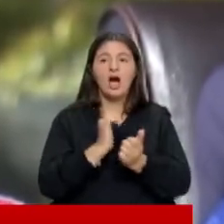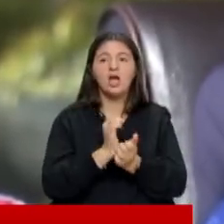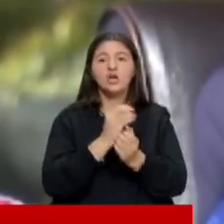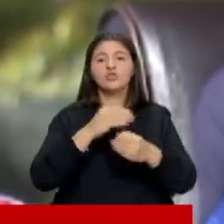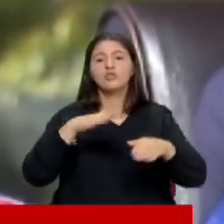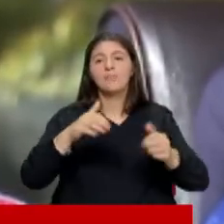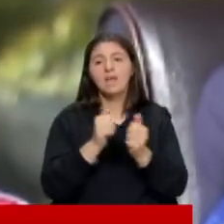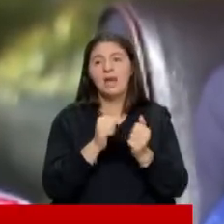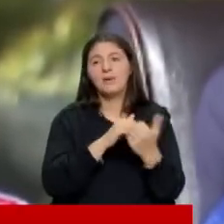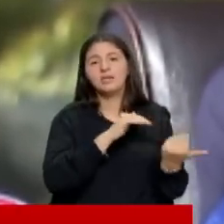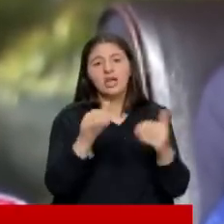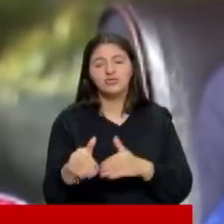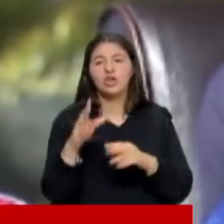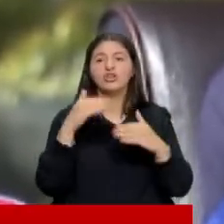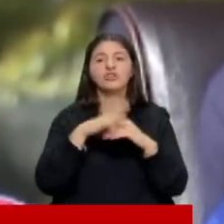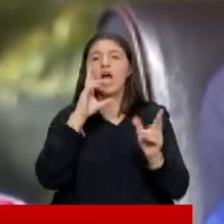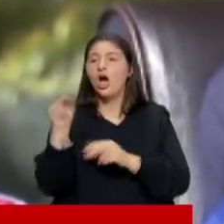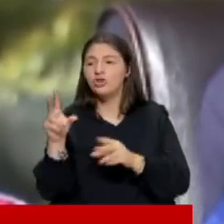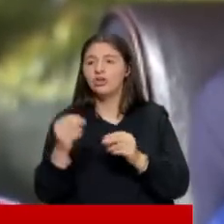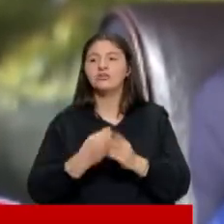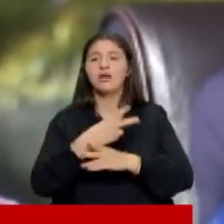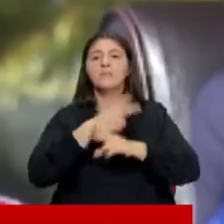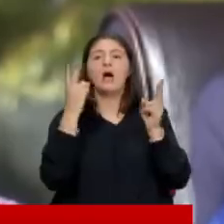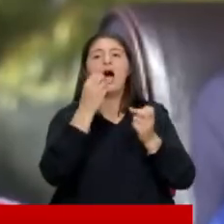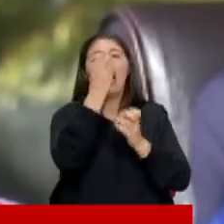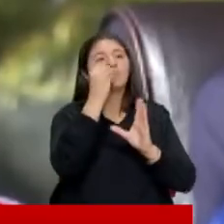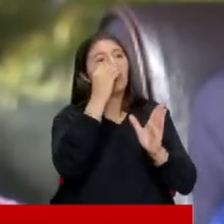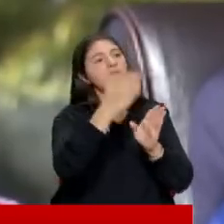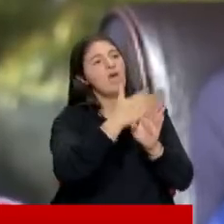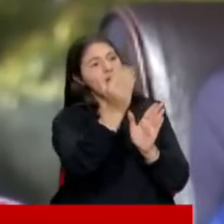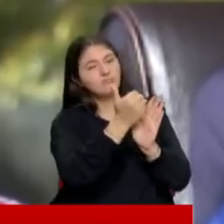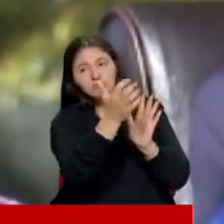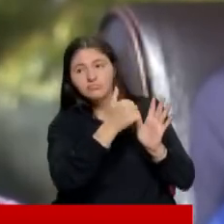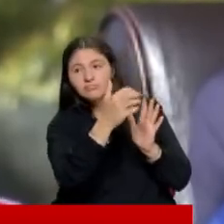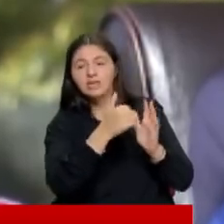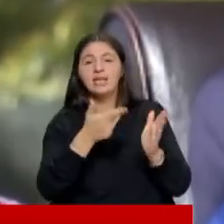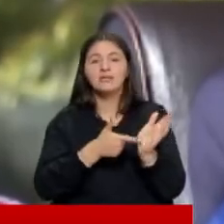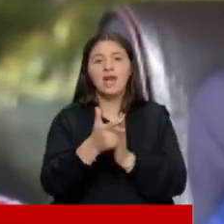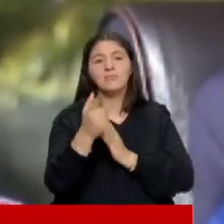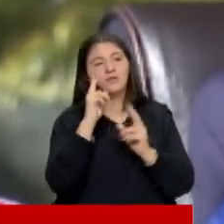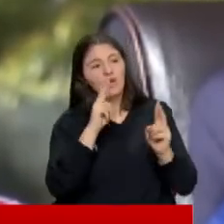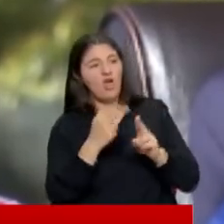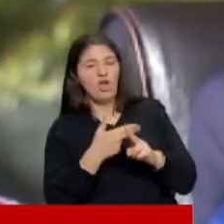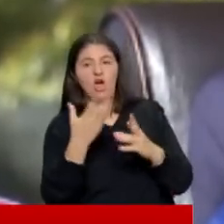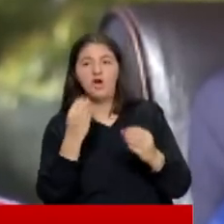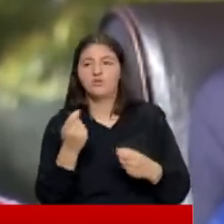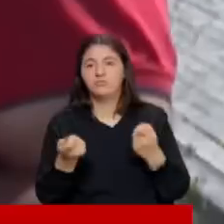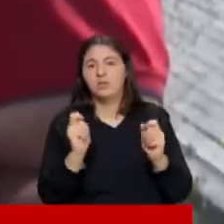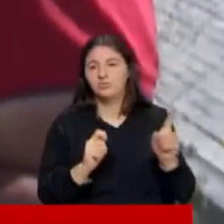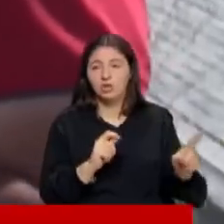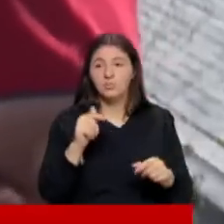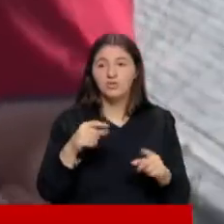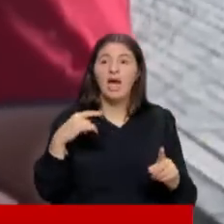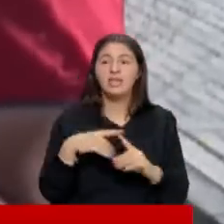çocuklarıyla birlikte gelecek gece orada kalacak sabah ağaçtan meyve toplayacak tarıma ısındırma çalışmaları yapılacak